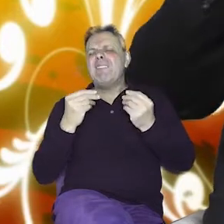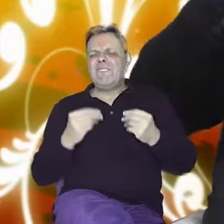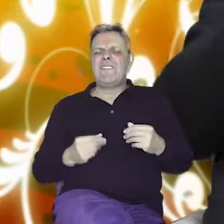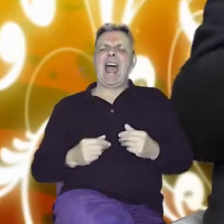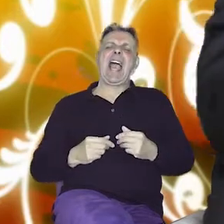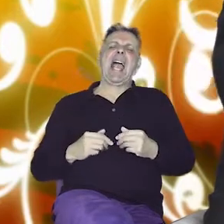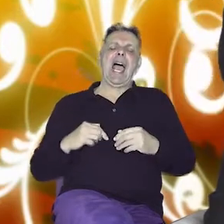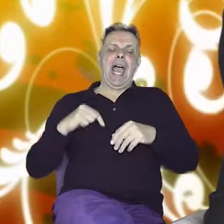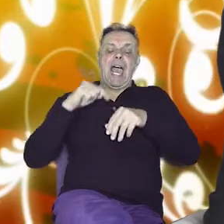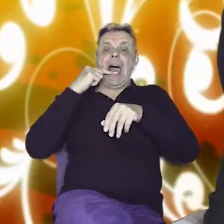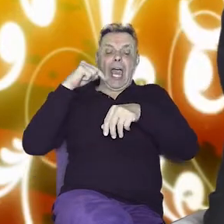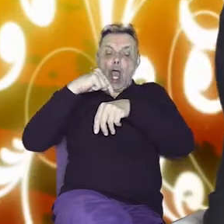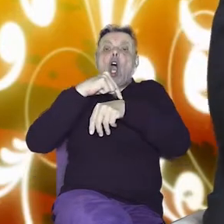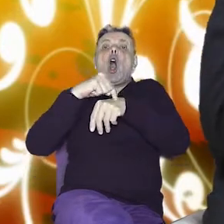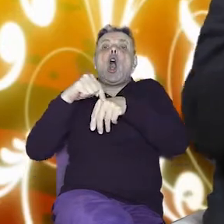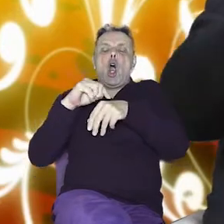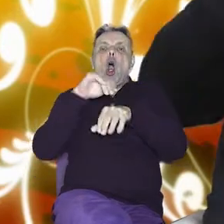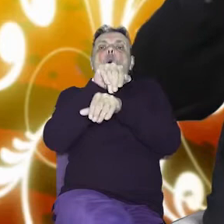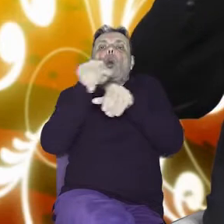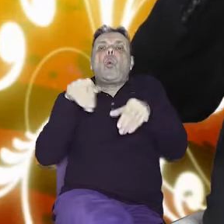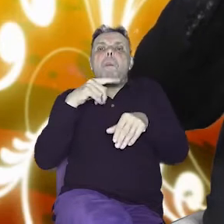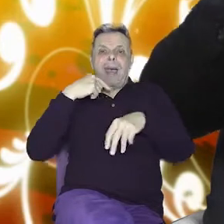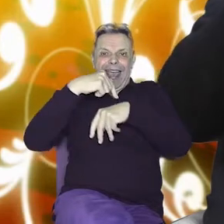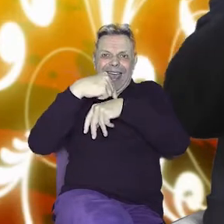infekcija, M je moisture, vlaga i